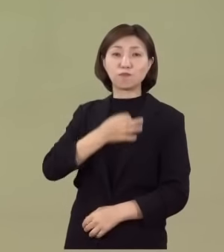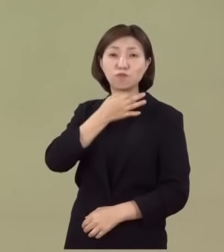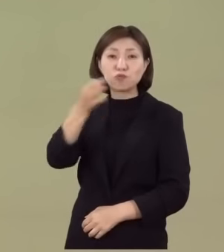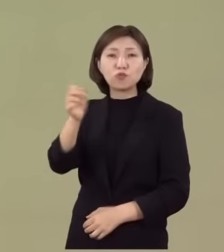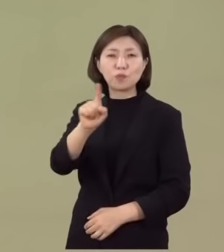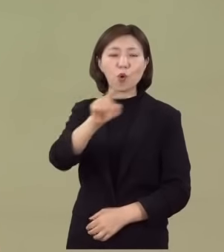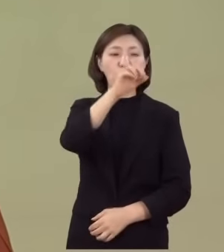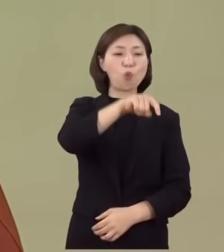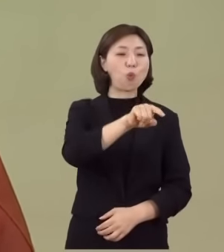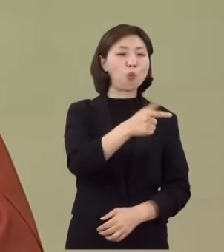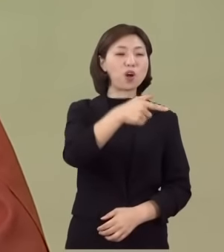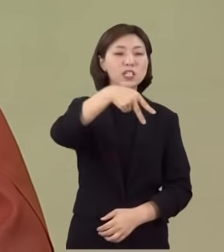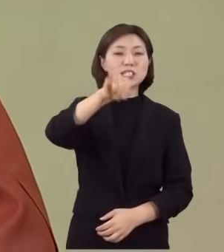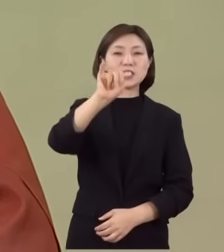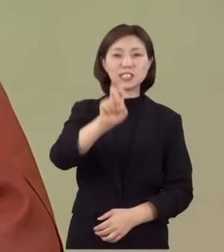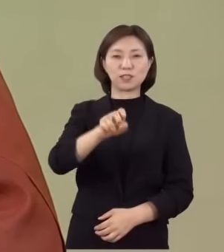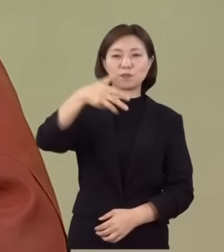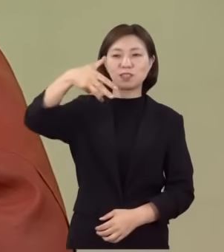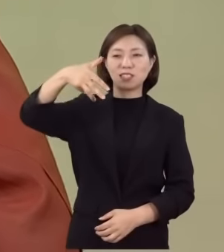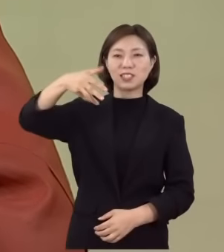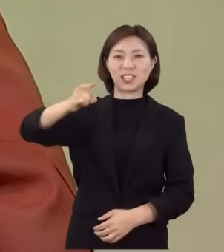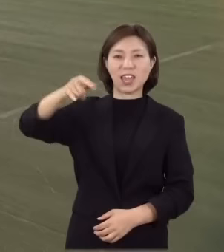원주고 부르게